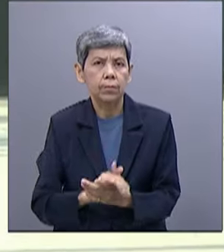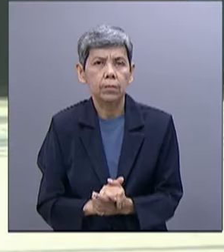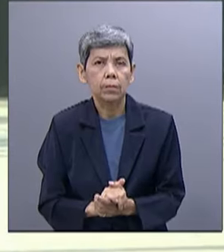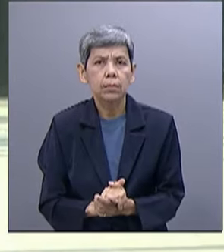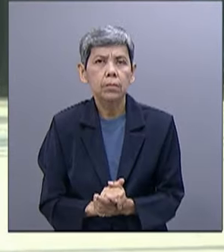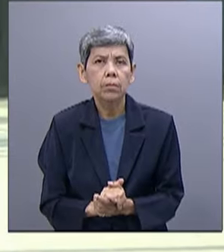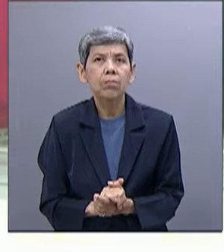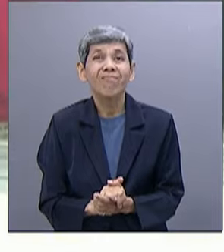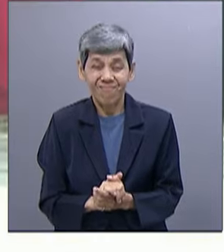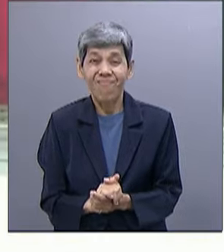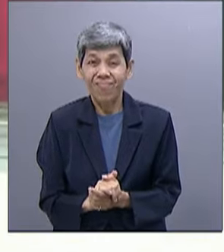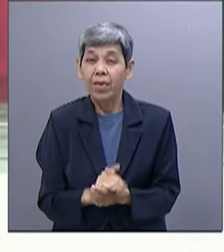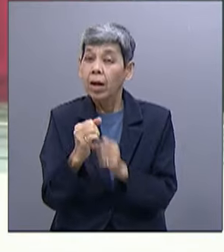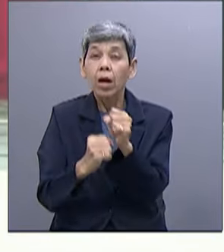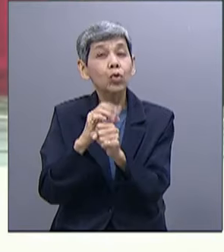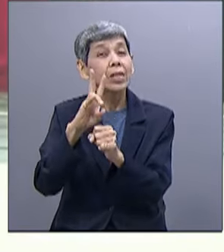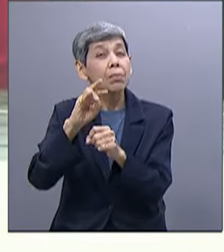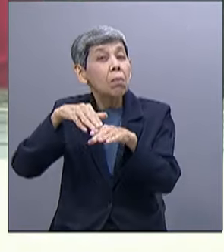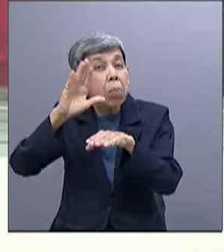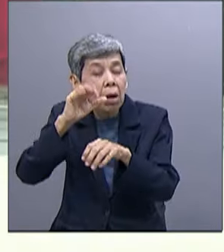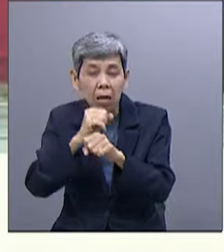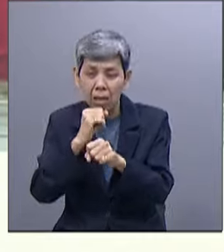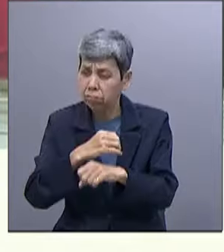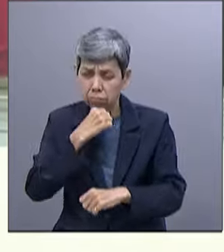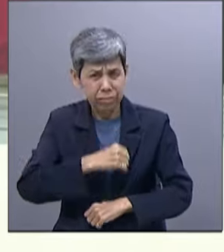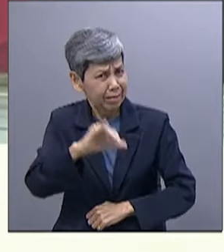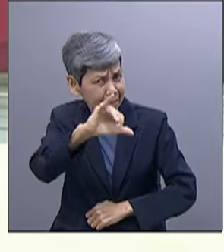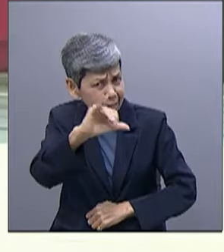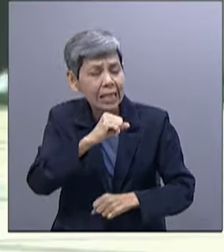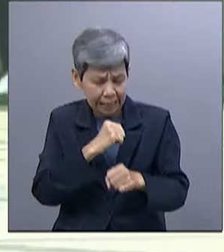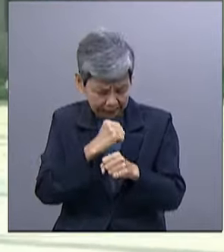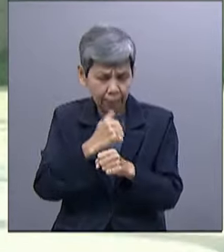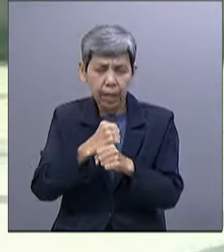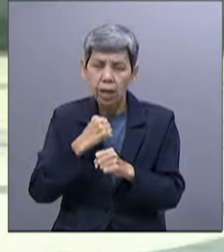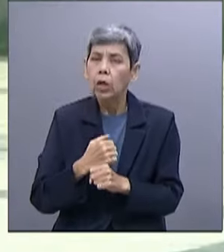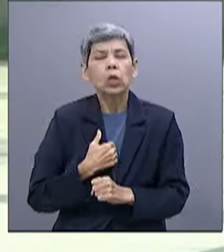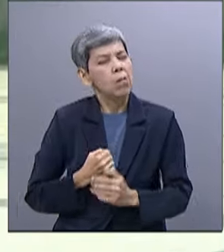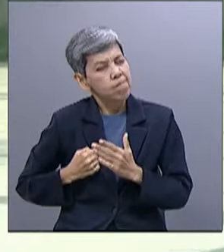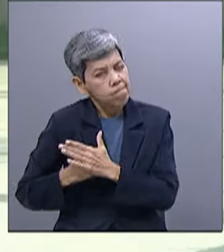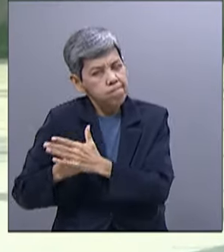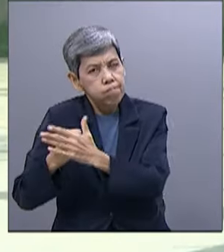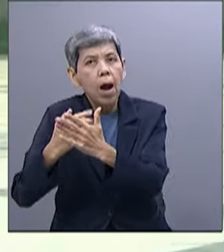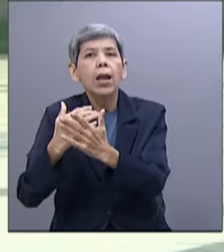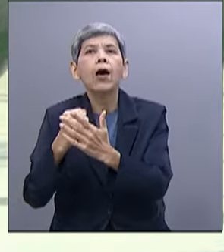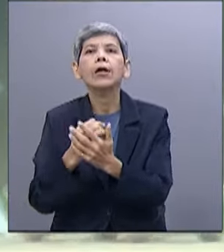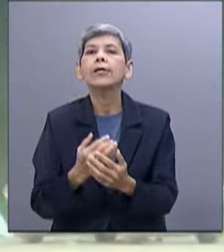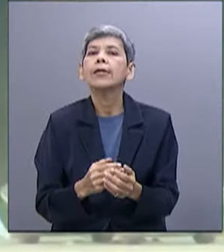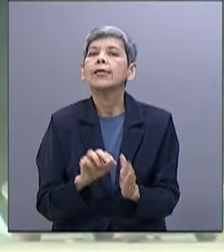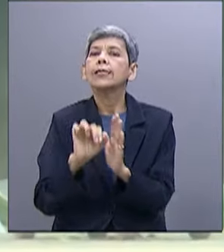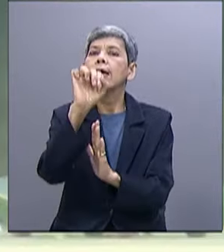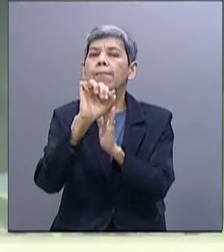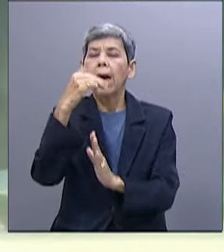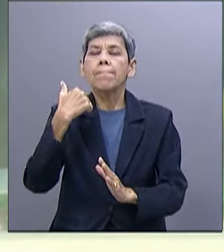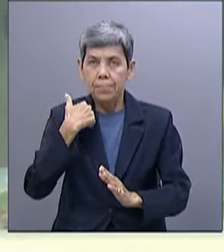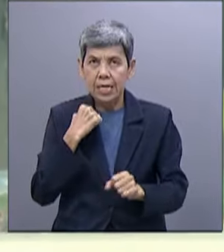แน่นอนถึงแม้ว่า70บวกยังไม่สะดวกแก่นะคะแต่ว่าก็ต้องขับเคลื่อนแล้วก็คัดค้านต่อไปอสม.ในเขตเทศบาลนครเชียงใหม่เ